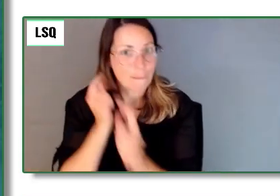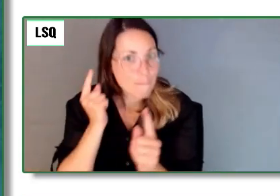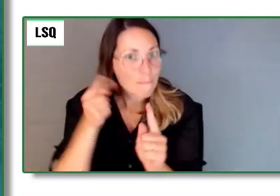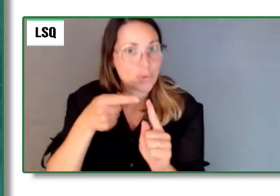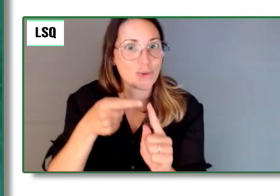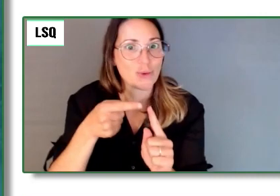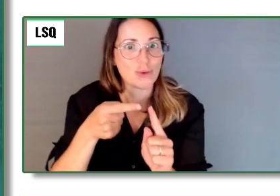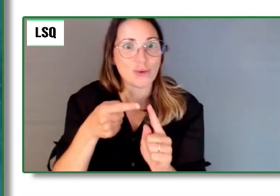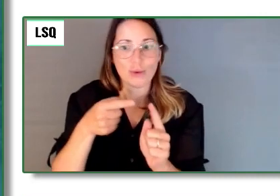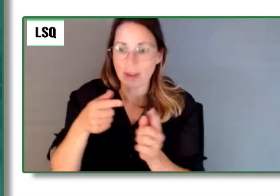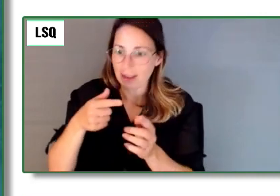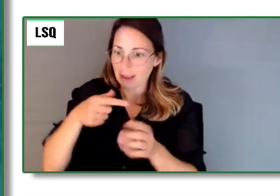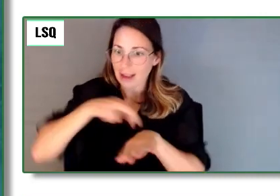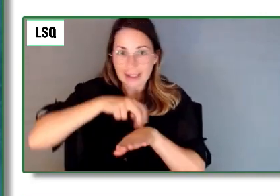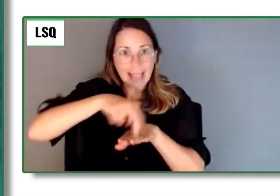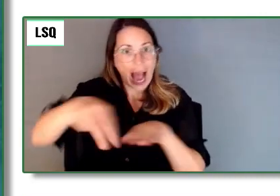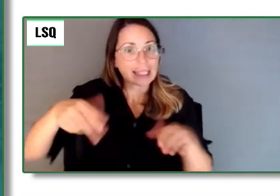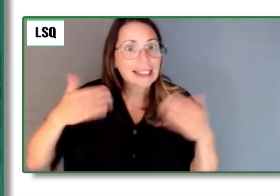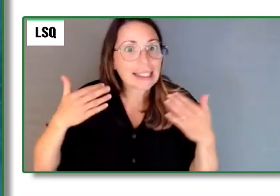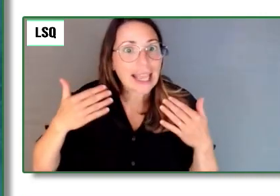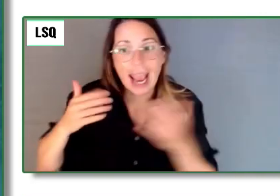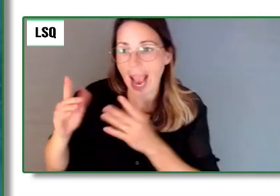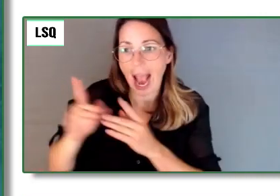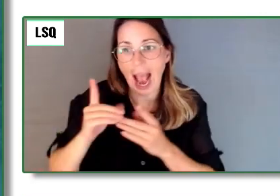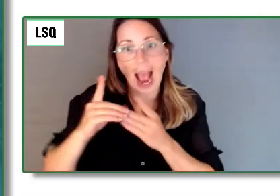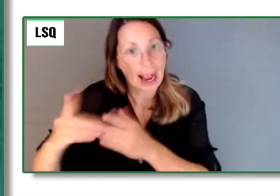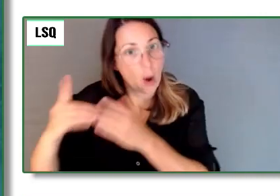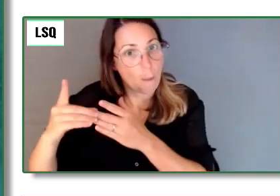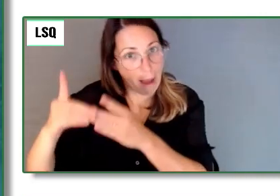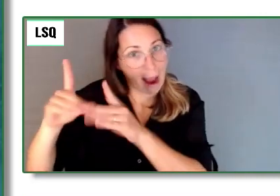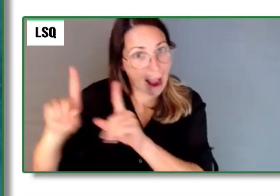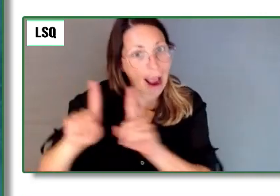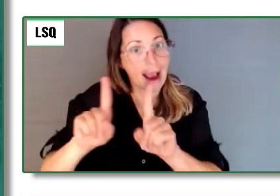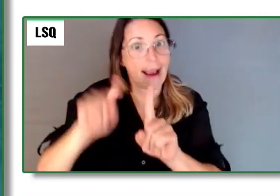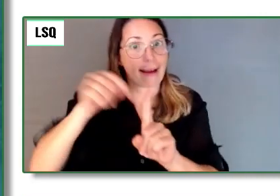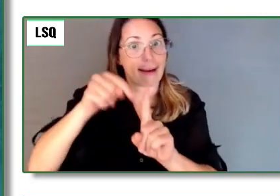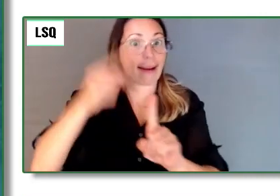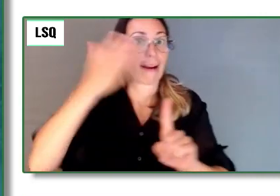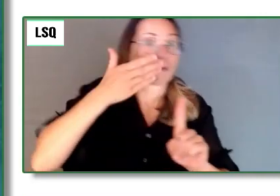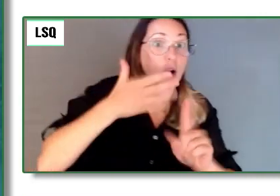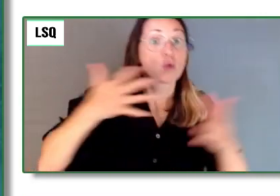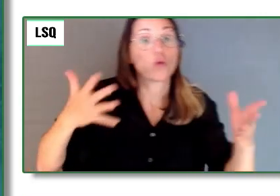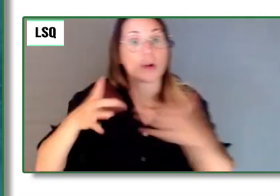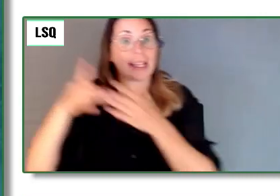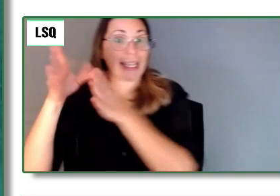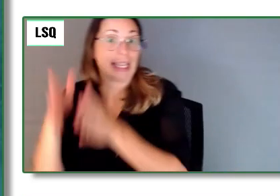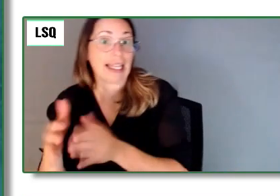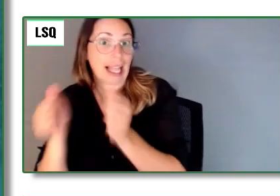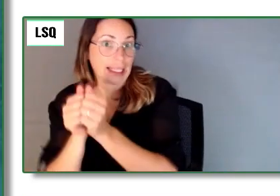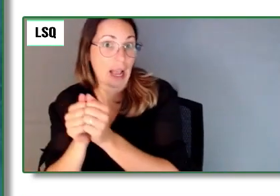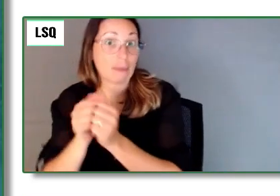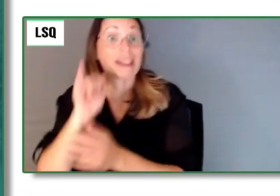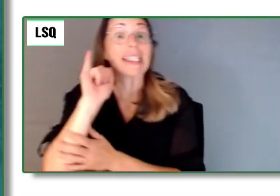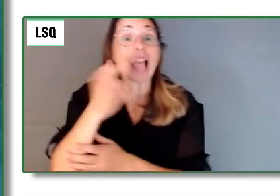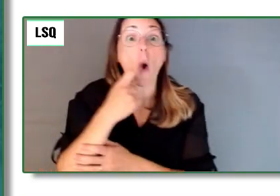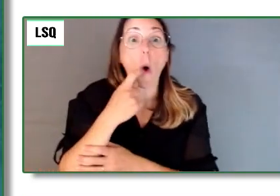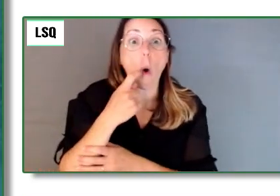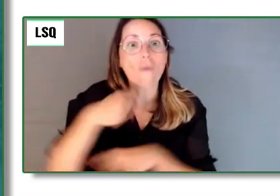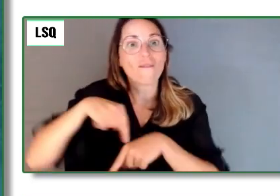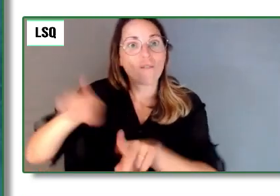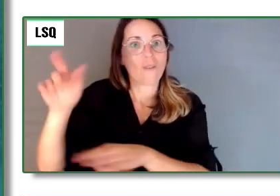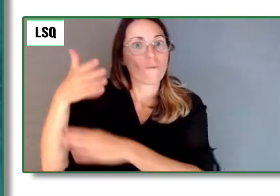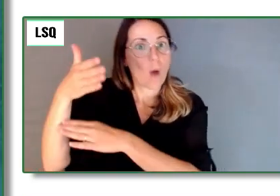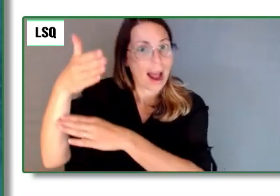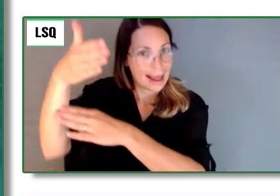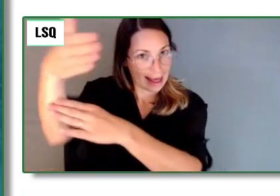voilier, il y a également donc des courses sur des voiliers. Il y a différents niveaux de malvoyants et